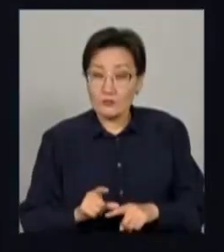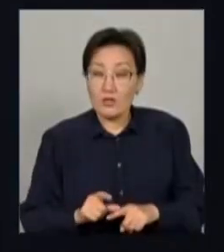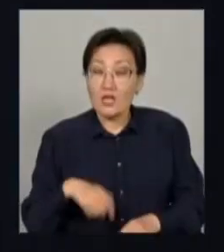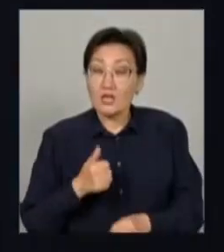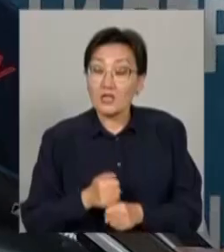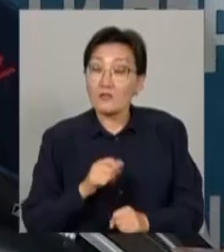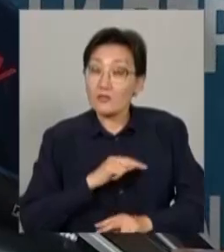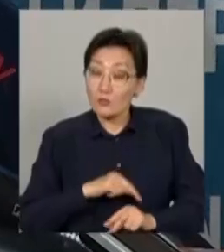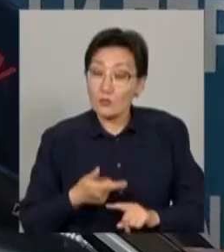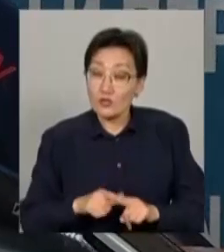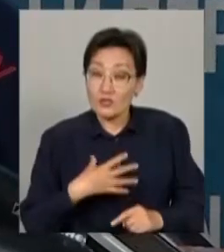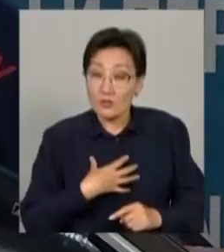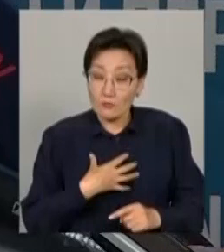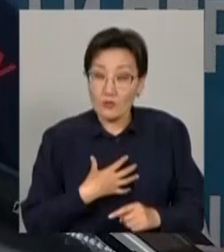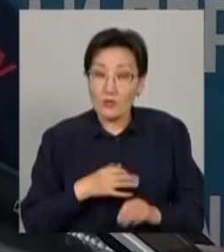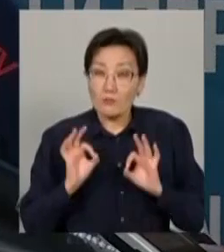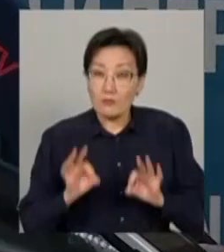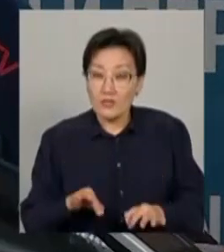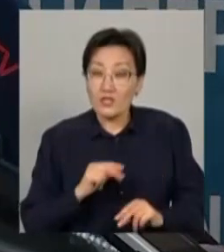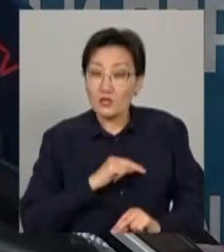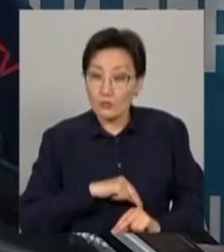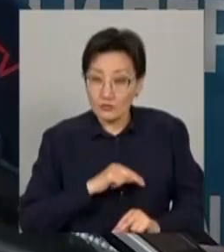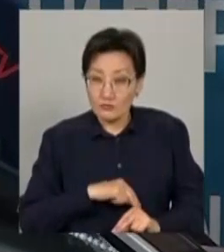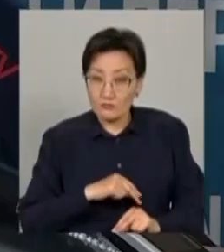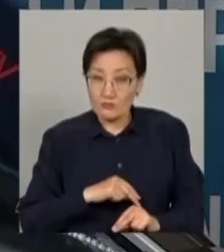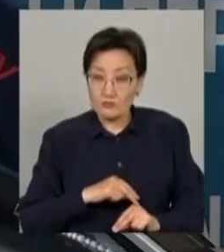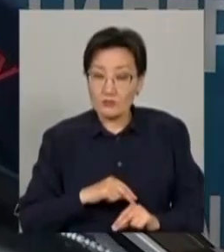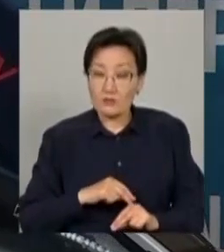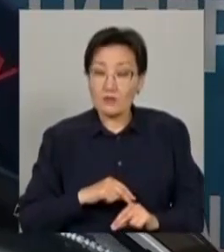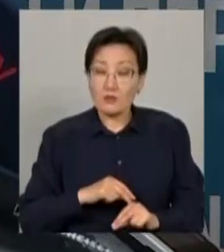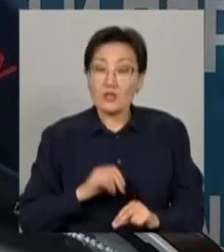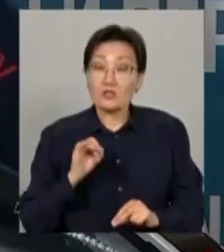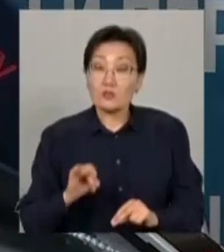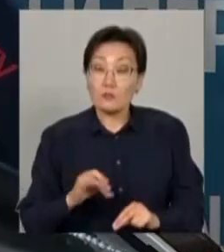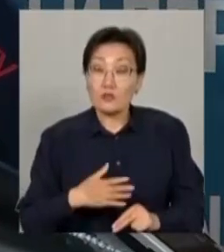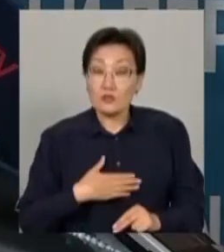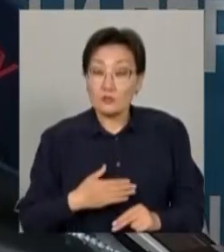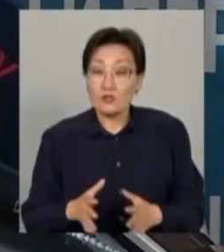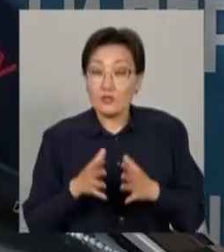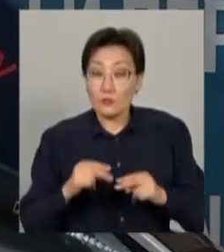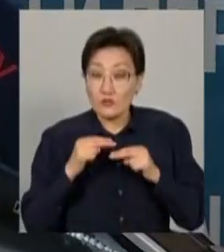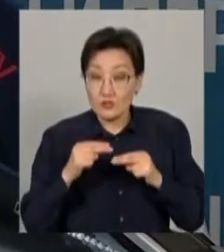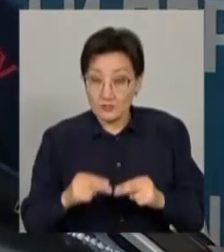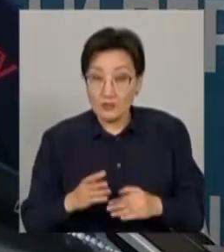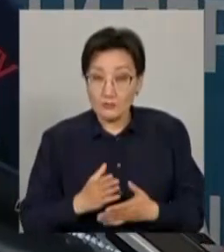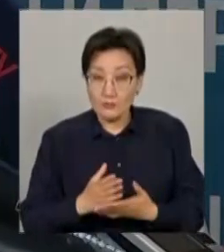функция, очень важна превентивная работа. Превентивная работа, и мы ей тоже большое внимание уделяем,